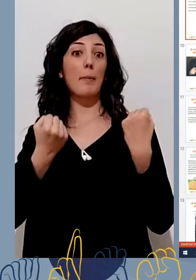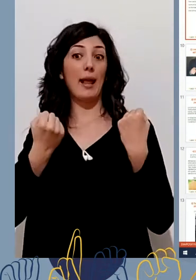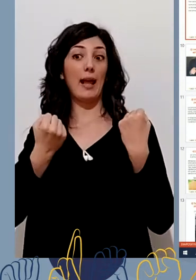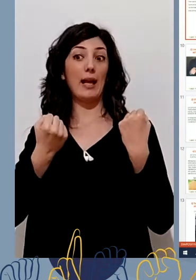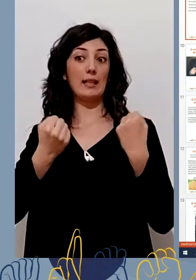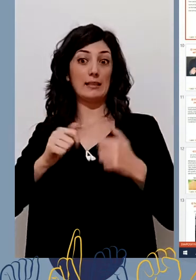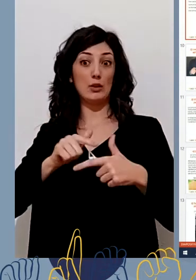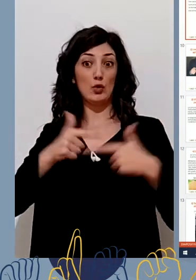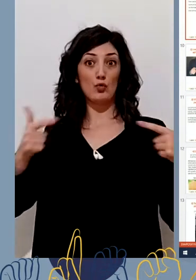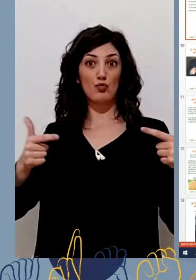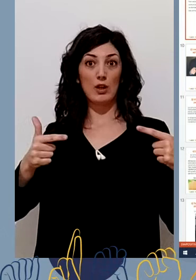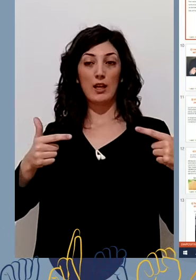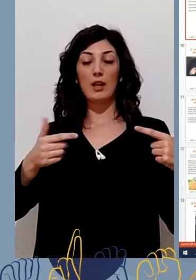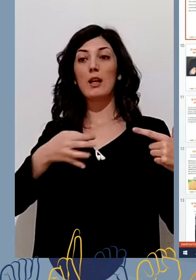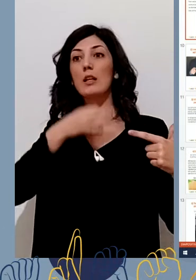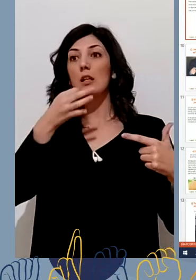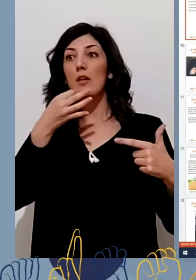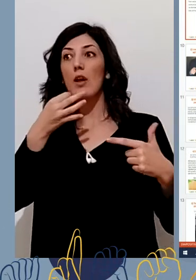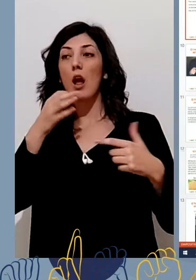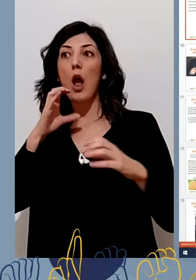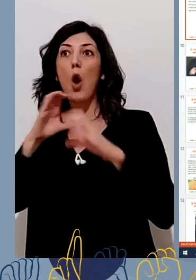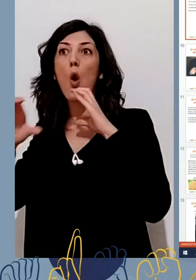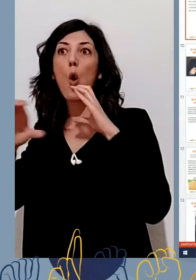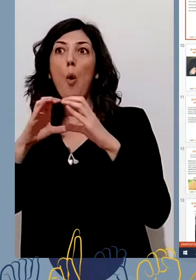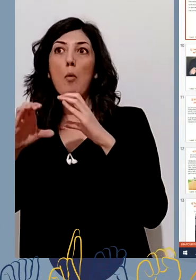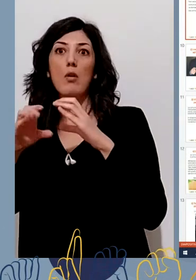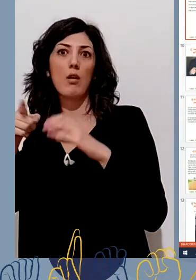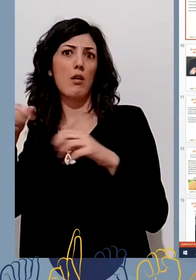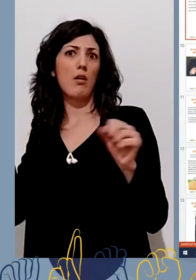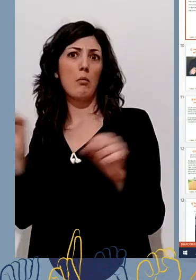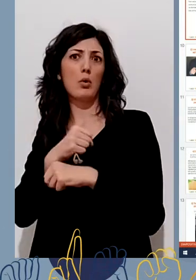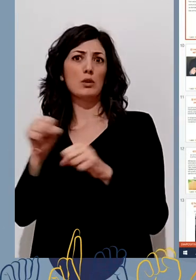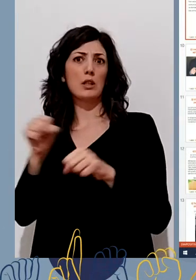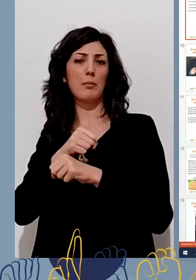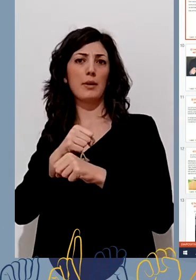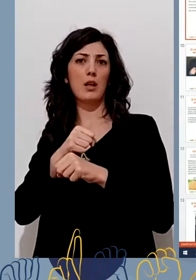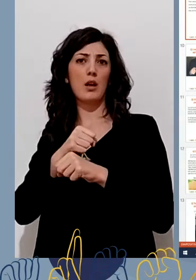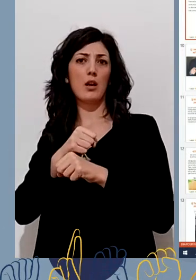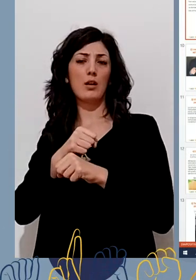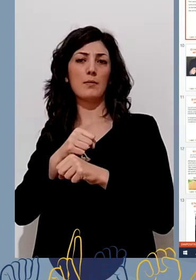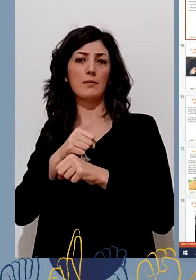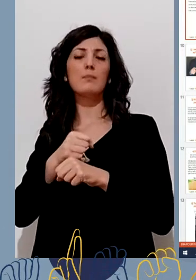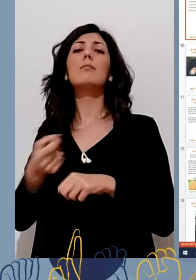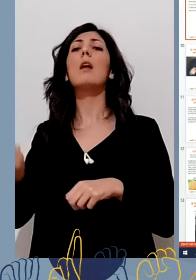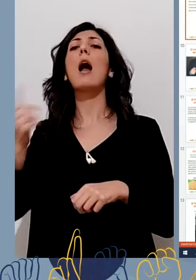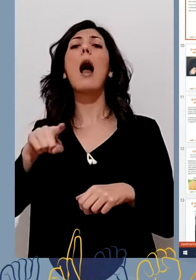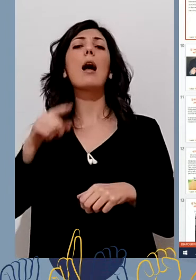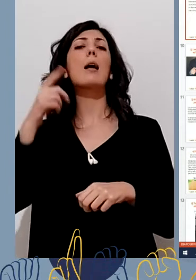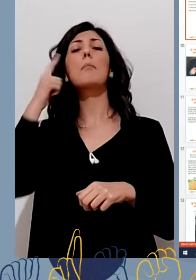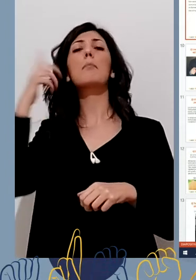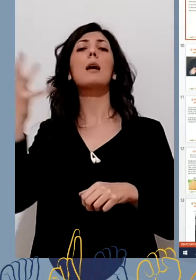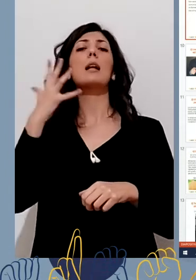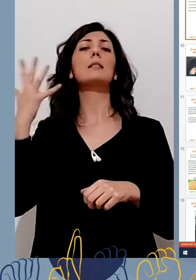impossibile che non si comunichi un qualcosa. Ad esempio, anche l'assenza di